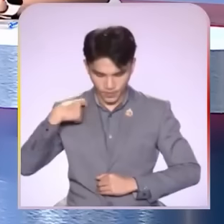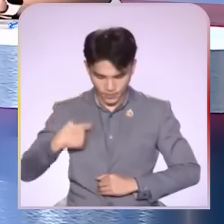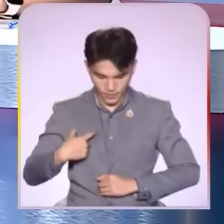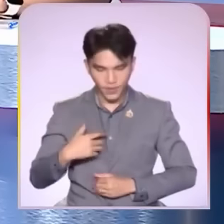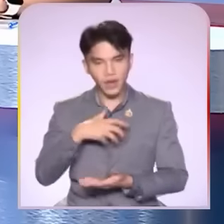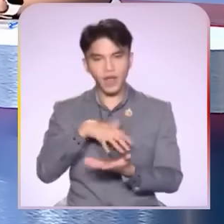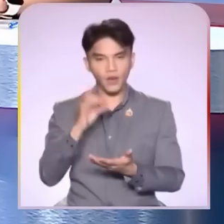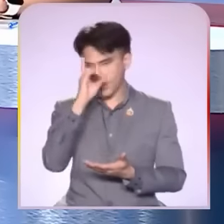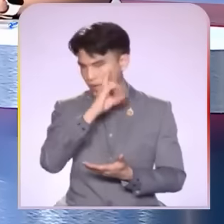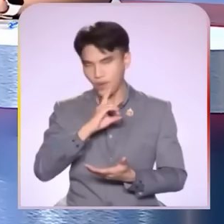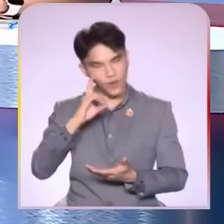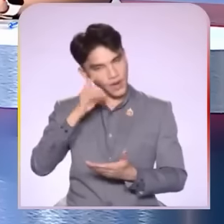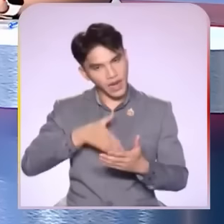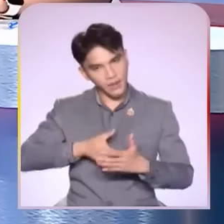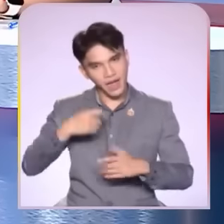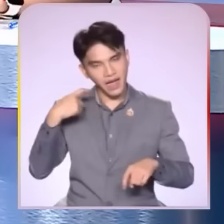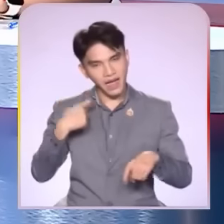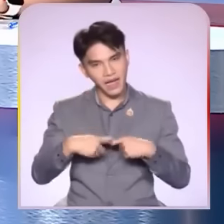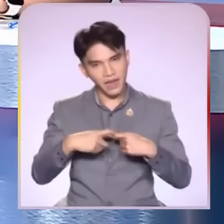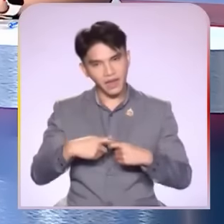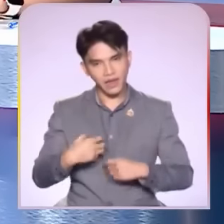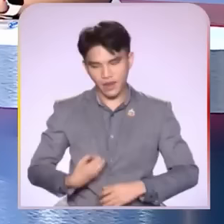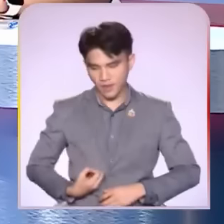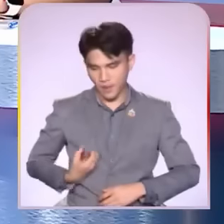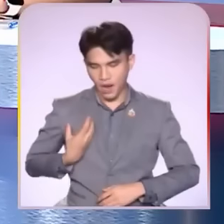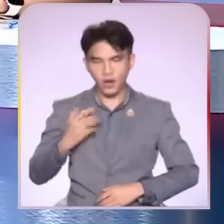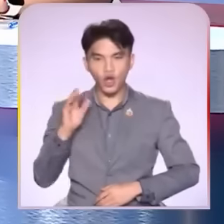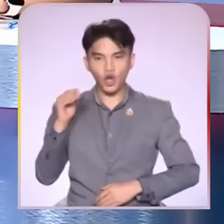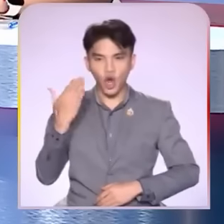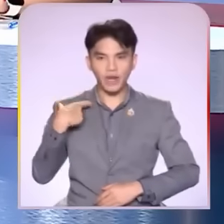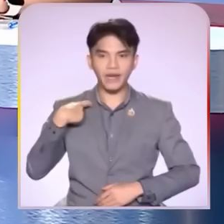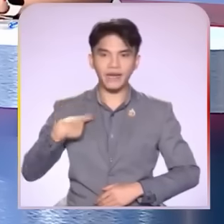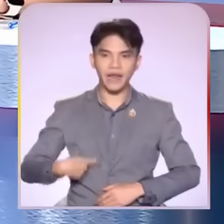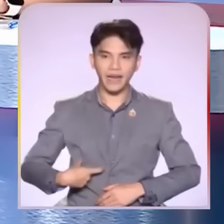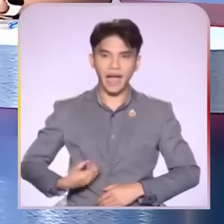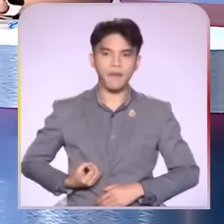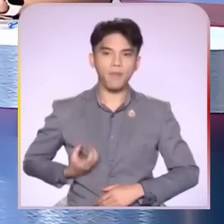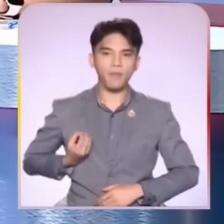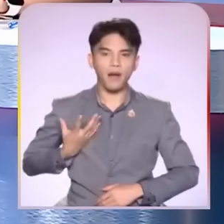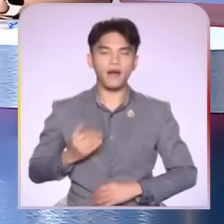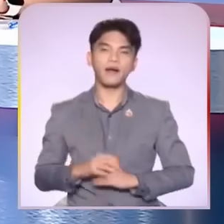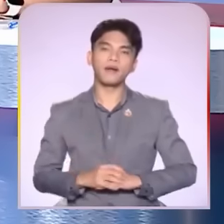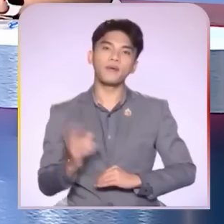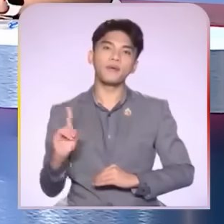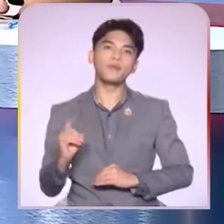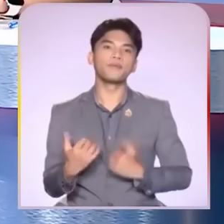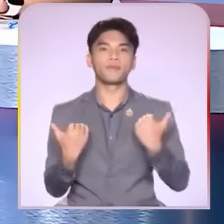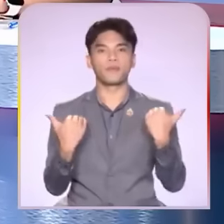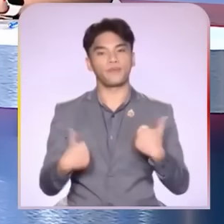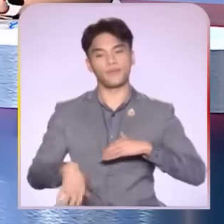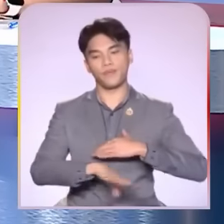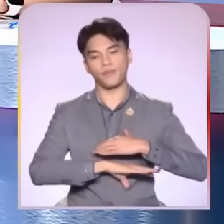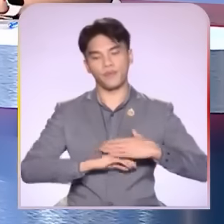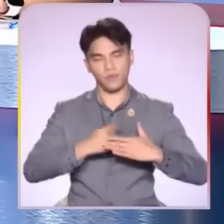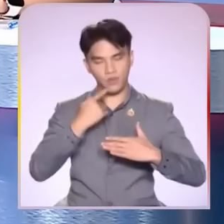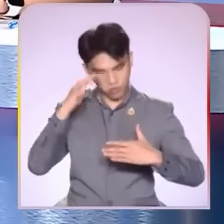ลบอกว่าดารารอดยากมาที่ทนายตั้มก่อนดีกว่าคุณปุ้มยังไง ทนายตั้มนี่คือบอกว่ามีการเอาหลักฐาน